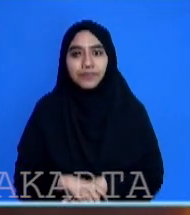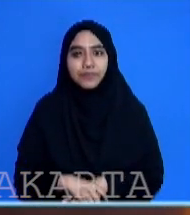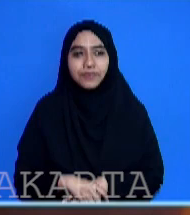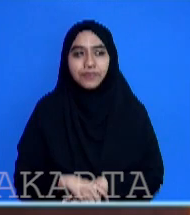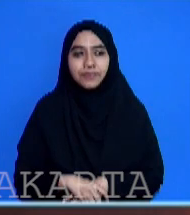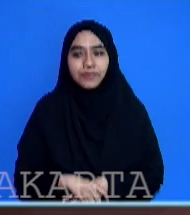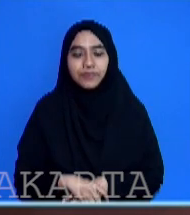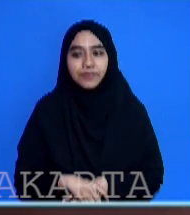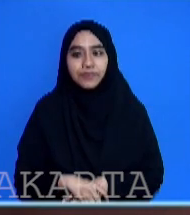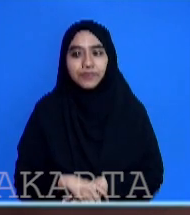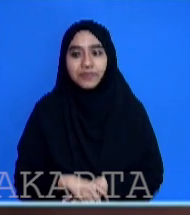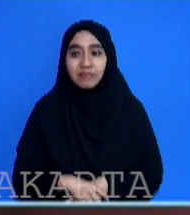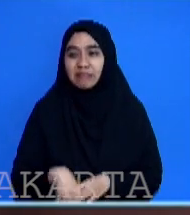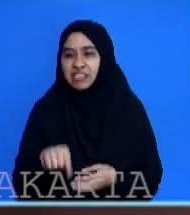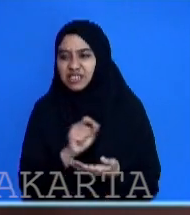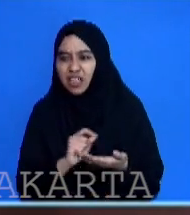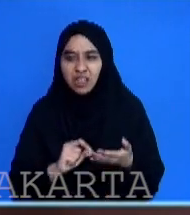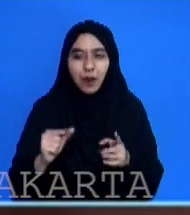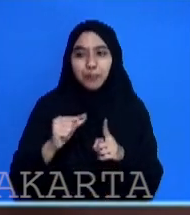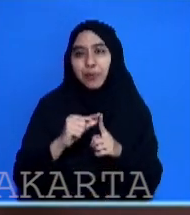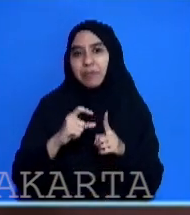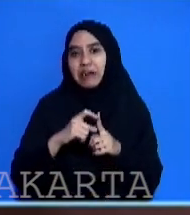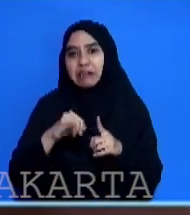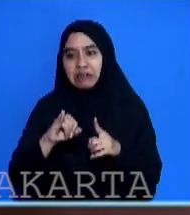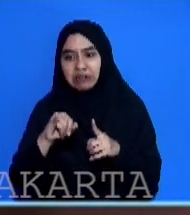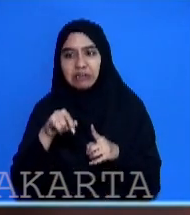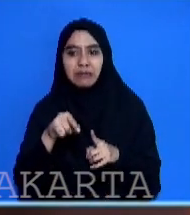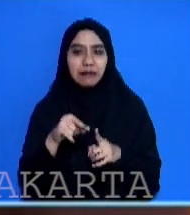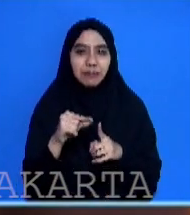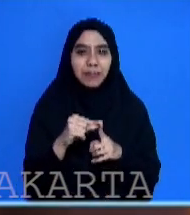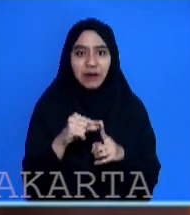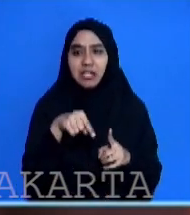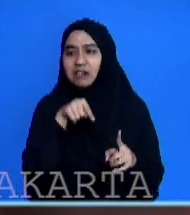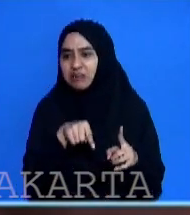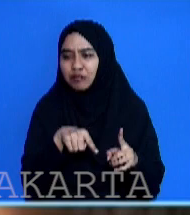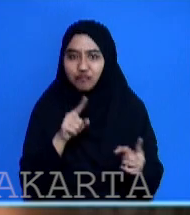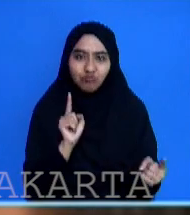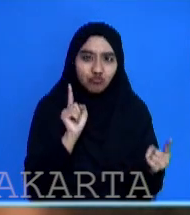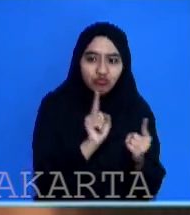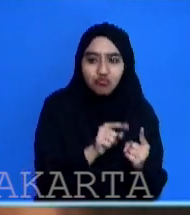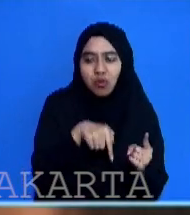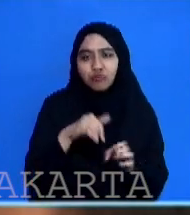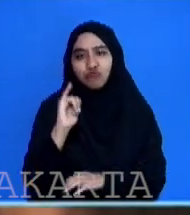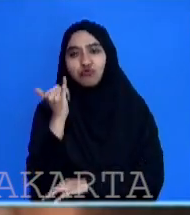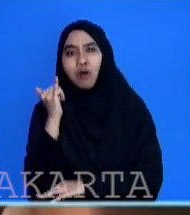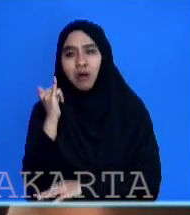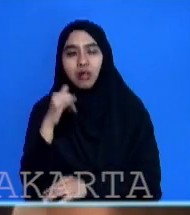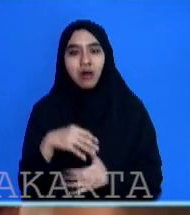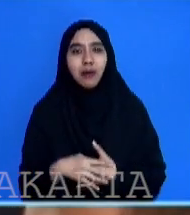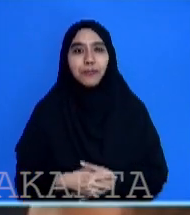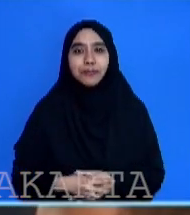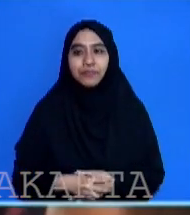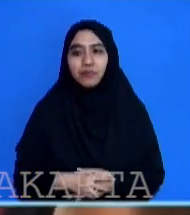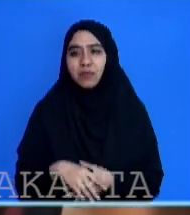sekretaris jenderal PDI Perjuangan hasto Kristianto Melak kunjungan ke daerah iswa yyaka dan